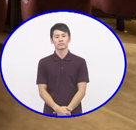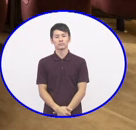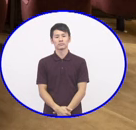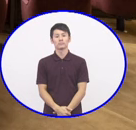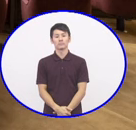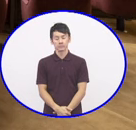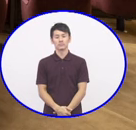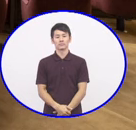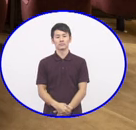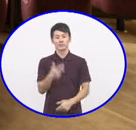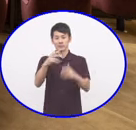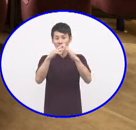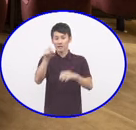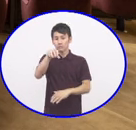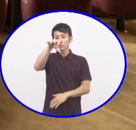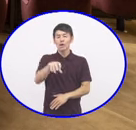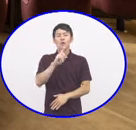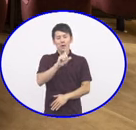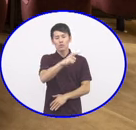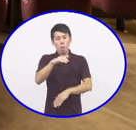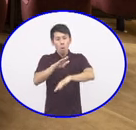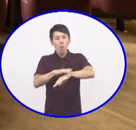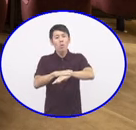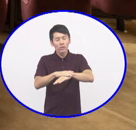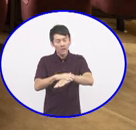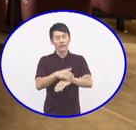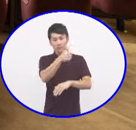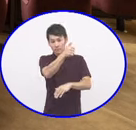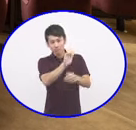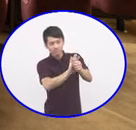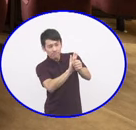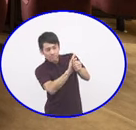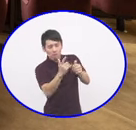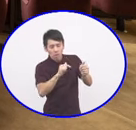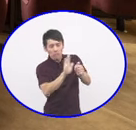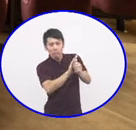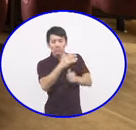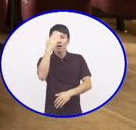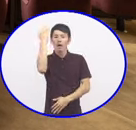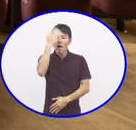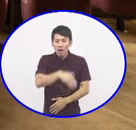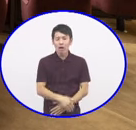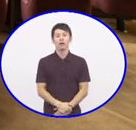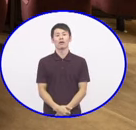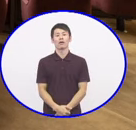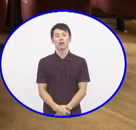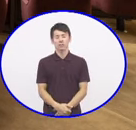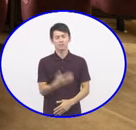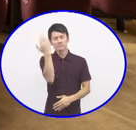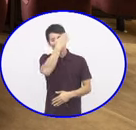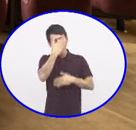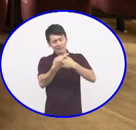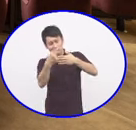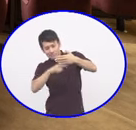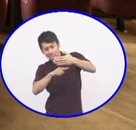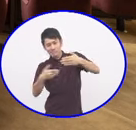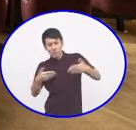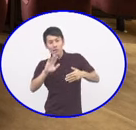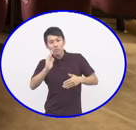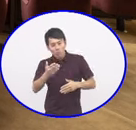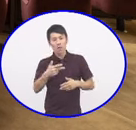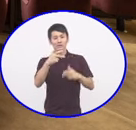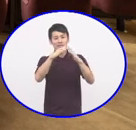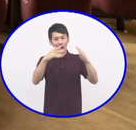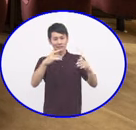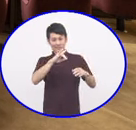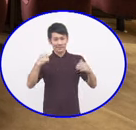司会事務局ではいろんな形で議員の活動を支えているのね。 司会事務局の仕事は裏方の仕事だ